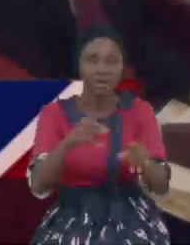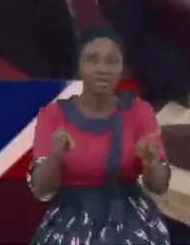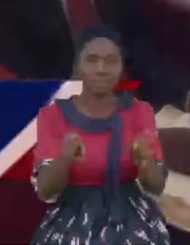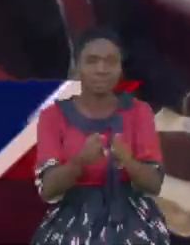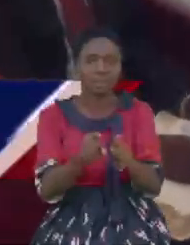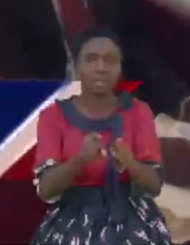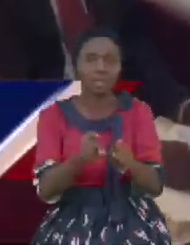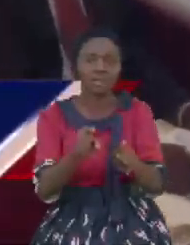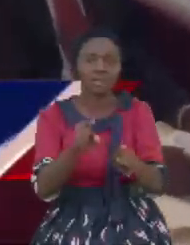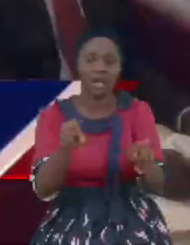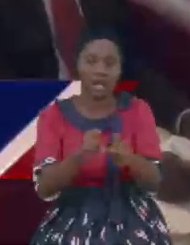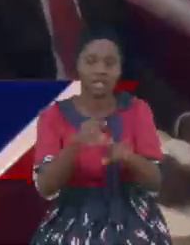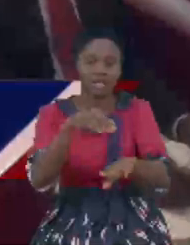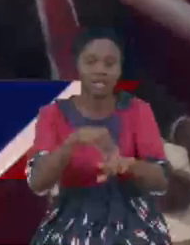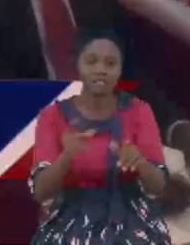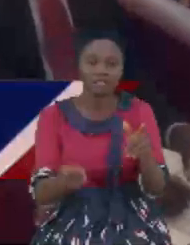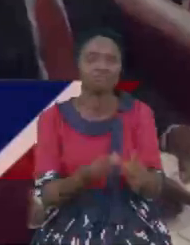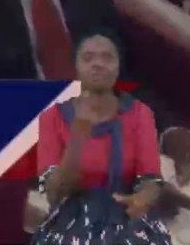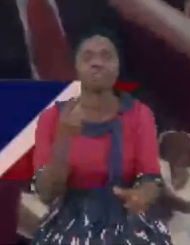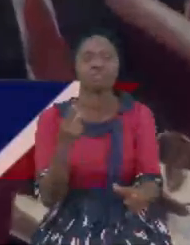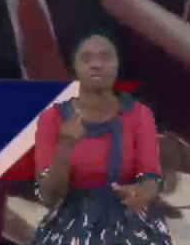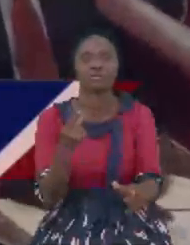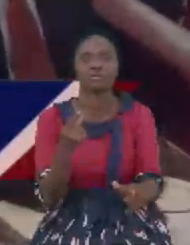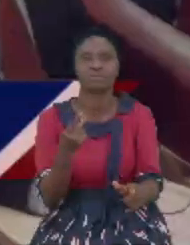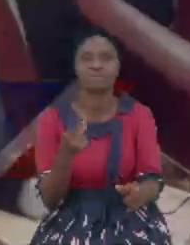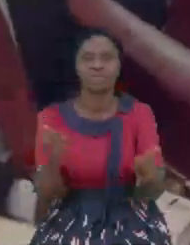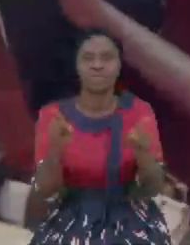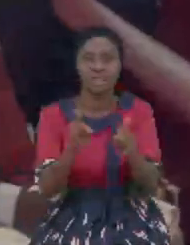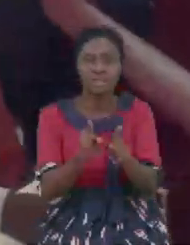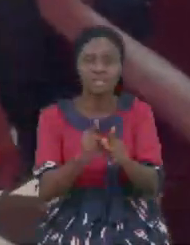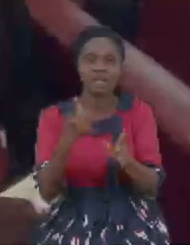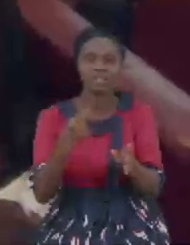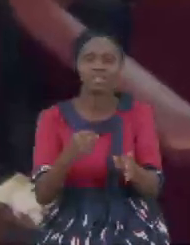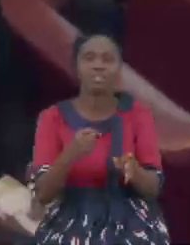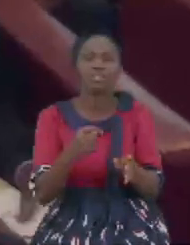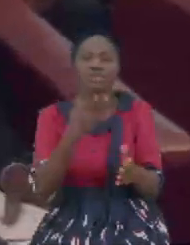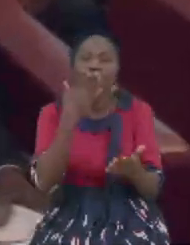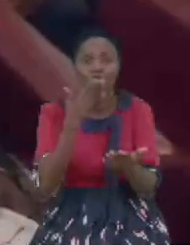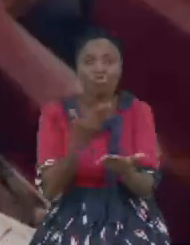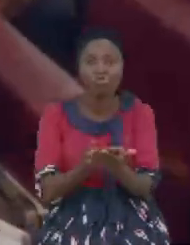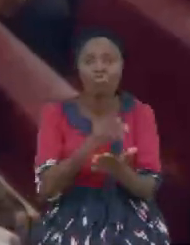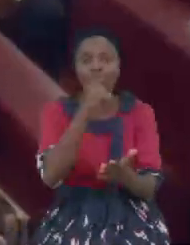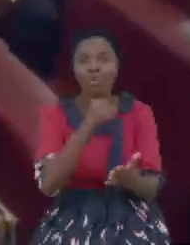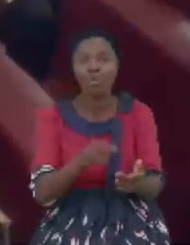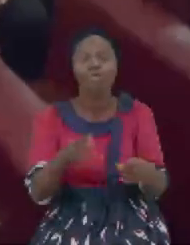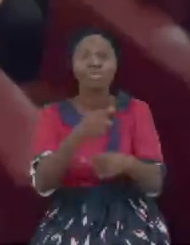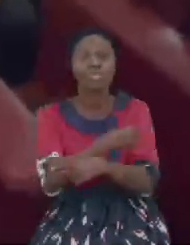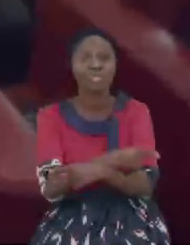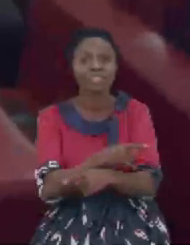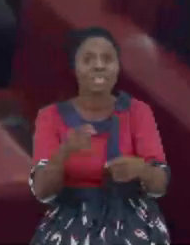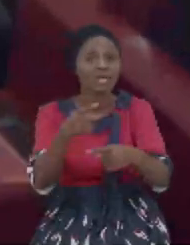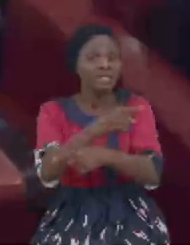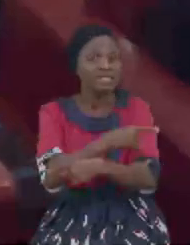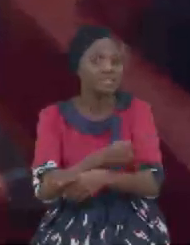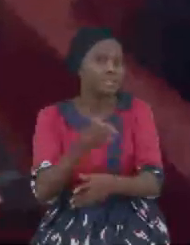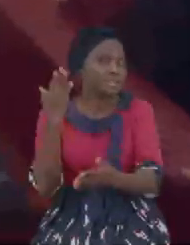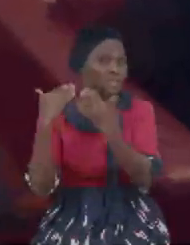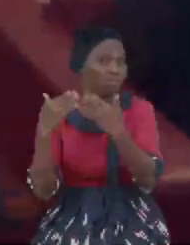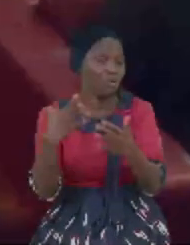en captivité à Babylone, ils disaient, oh, les beaux vieux jours, les jours de paix, les jours de